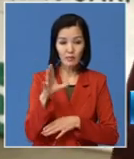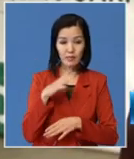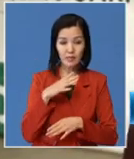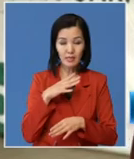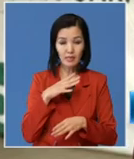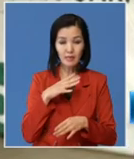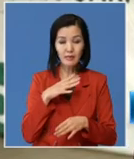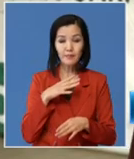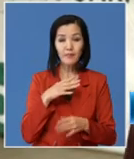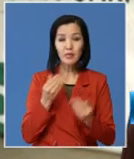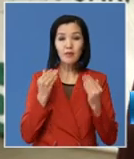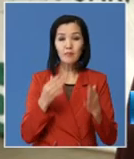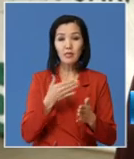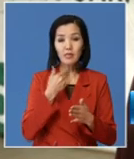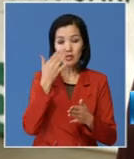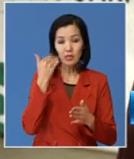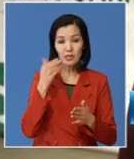ақыл кеңес алды.